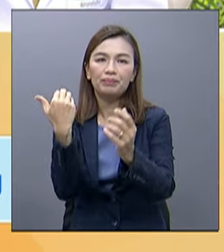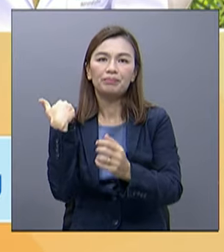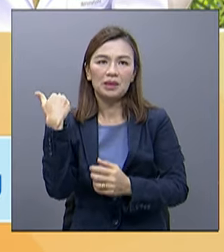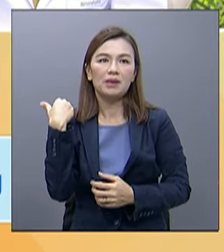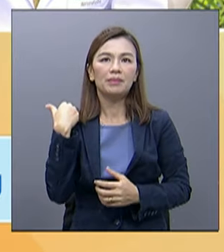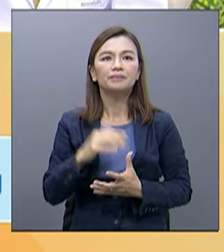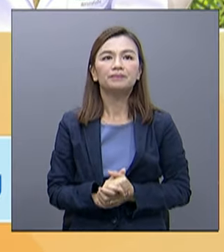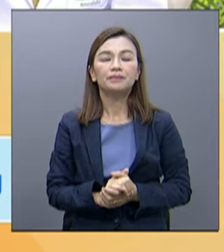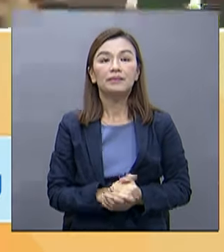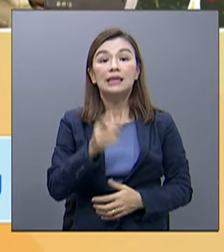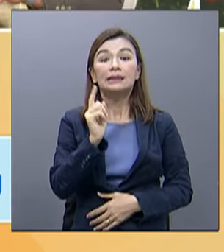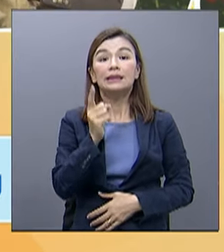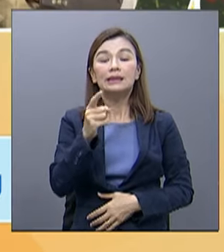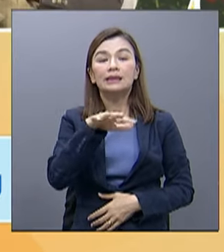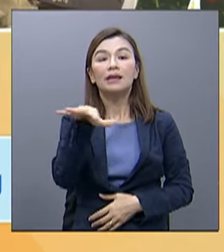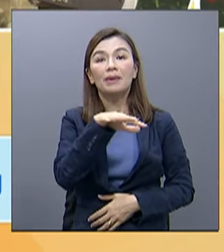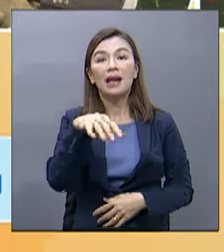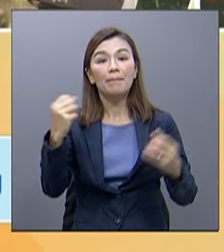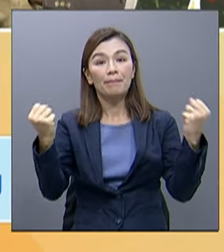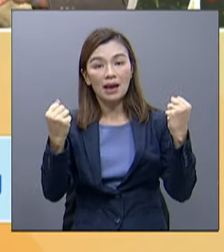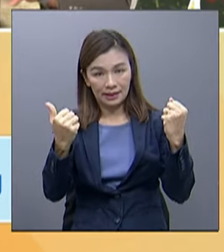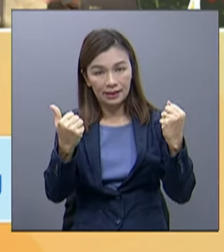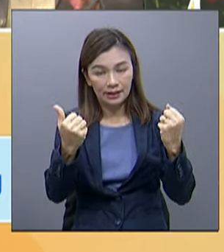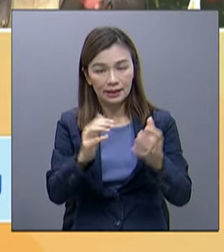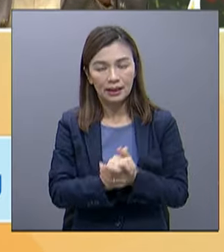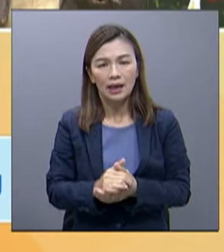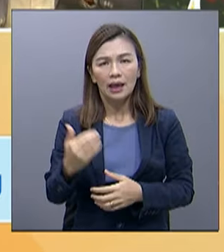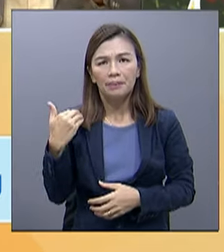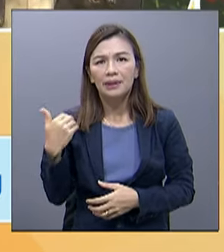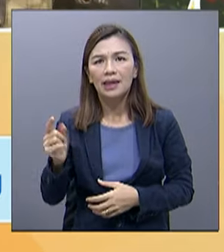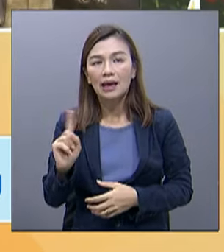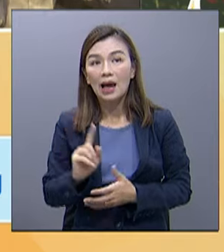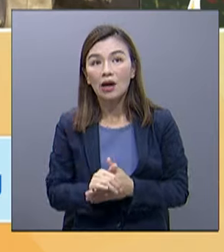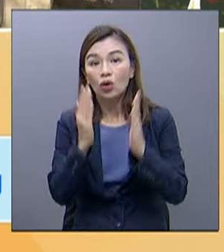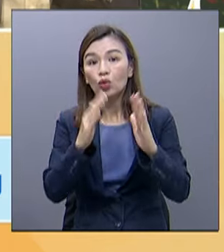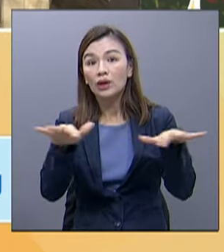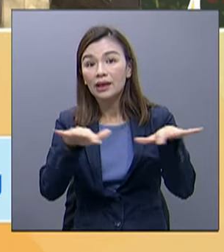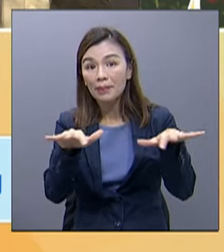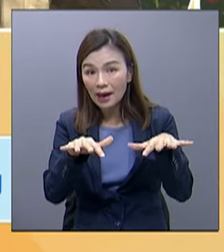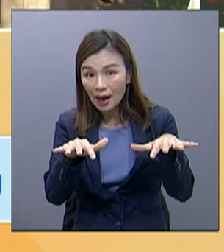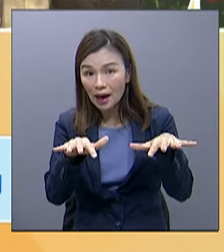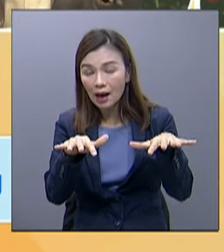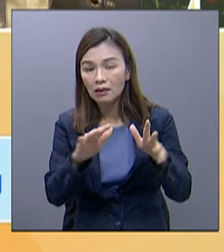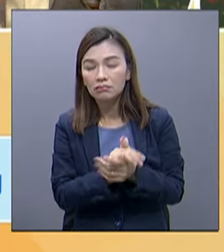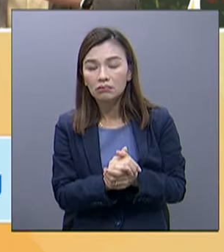คนธรรมดาปกติทั่วไปอ่ะโอเคย้ายจากผู้ป่วยที่อยู่ในภาวะโรคไตเนี่ยมาที่คนธรรมดาอย่างคนทำงาน